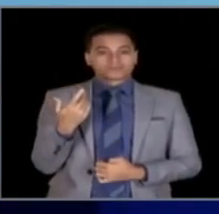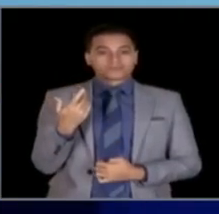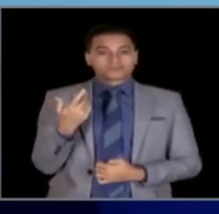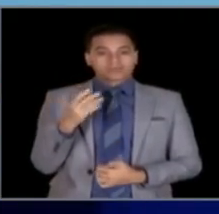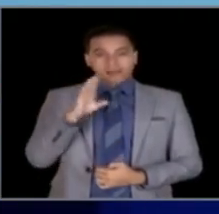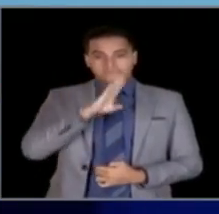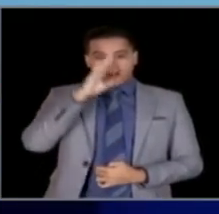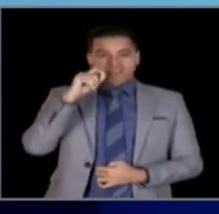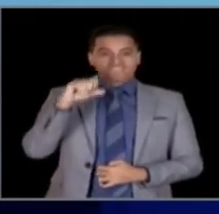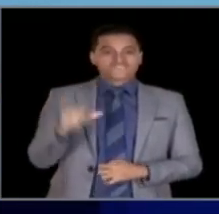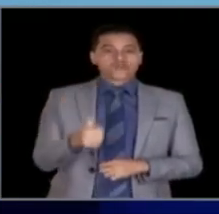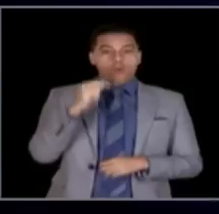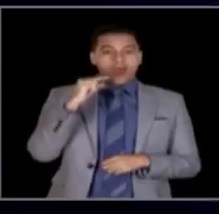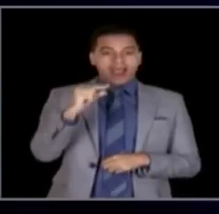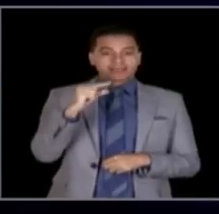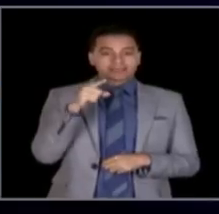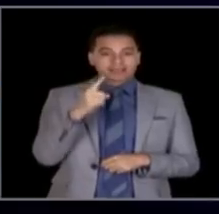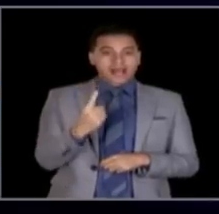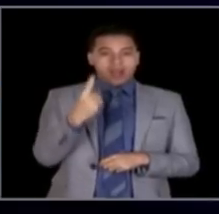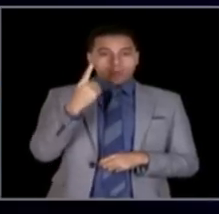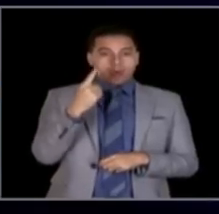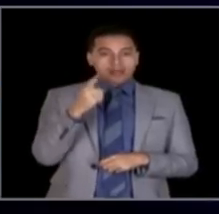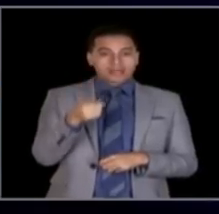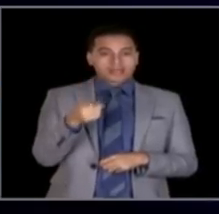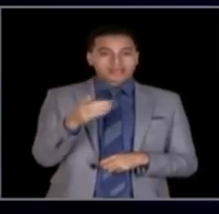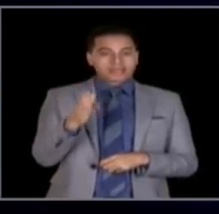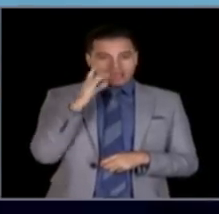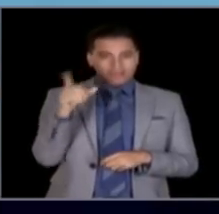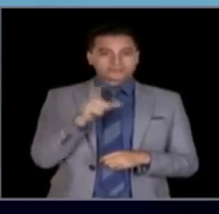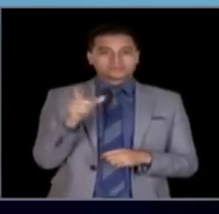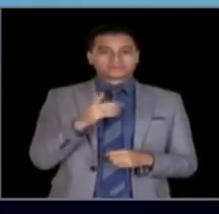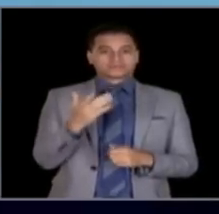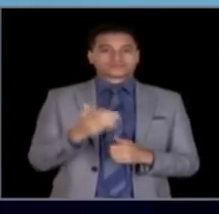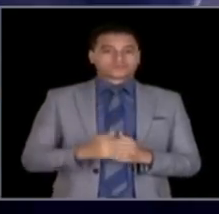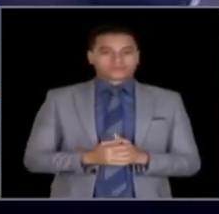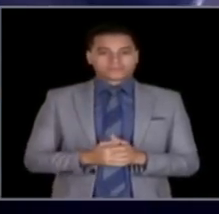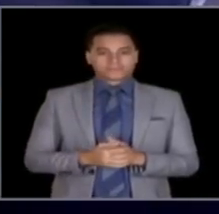مين بقى؟ الملك فؤاد. الملك فؤاد الأول. إجابة صحيحة.